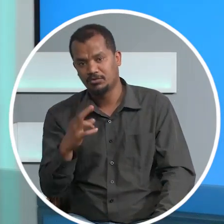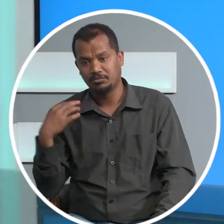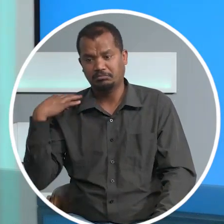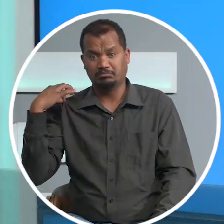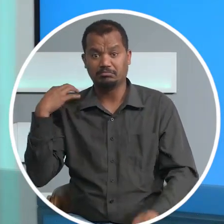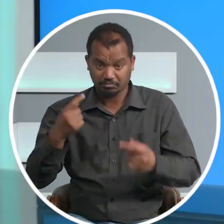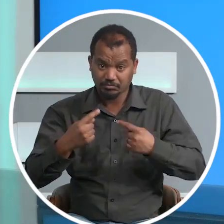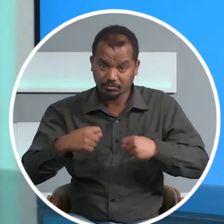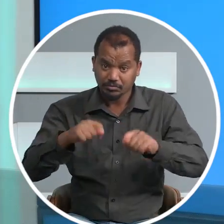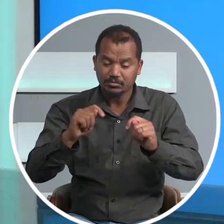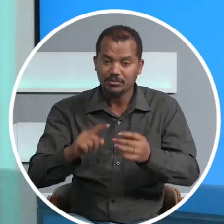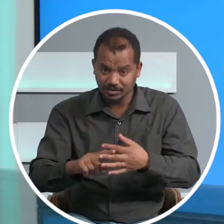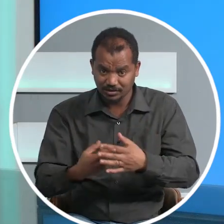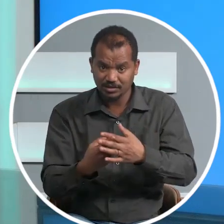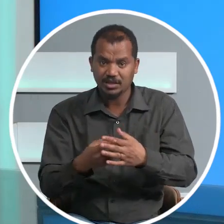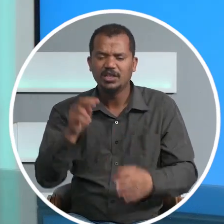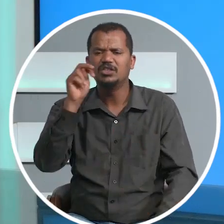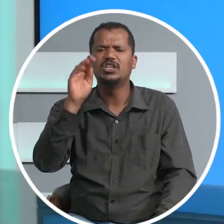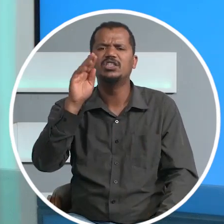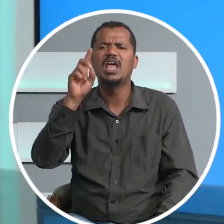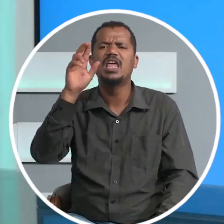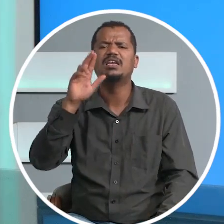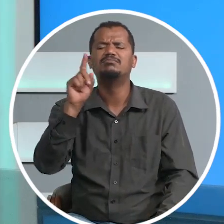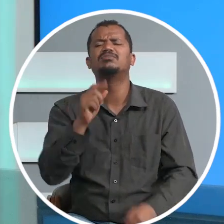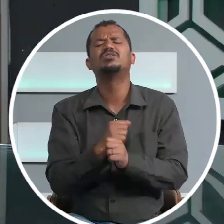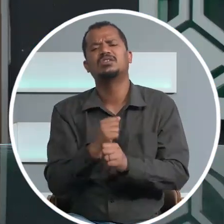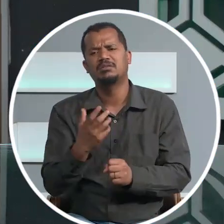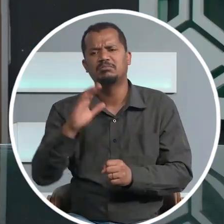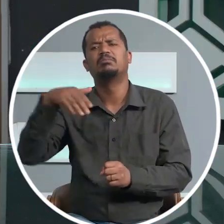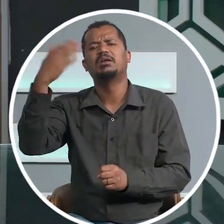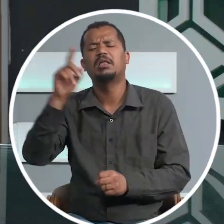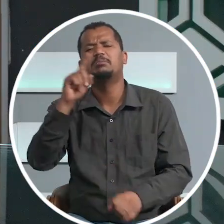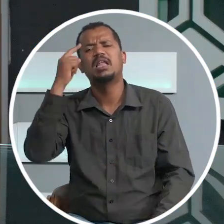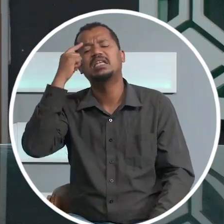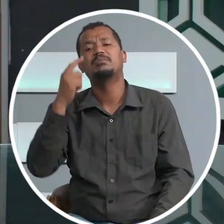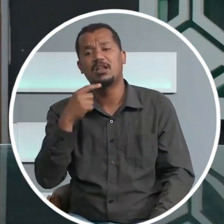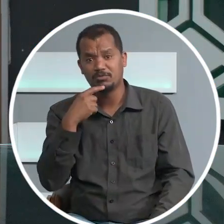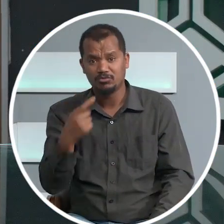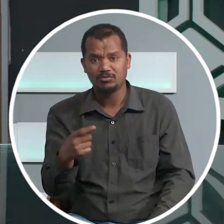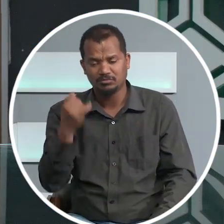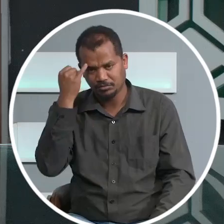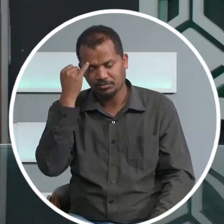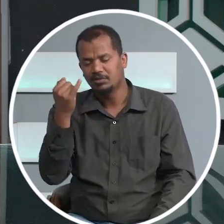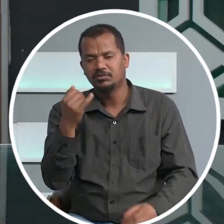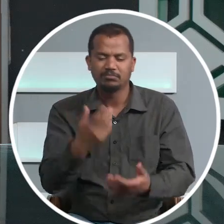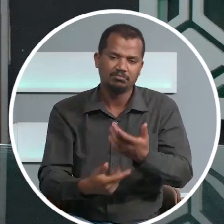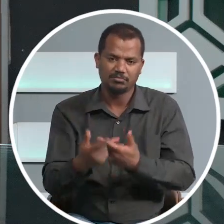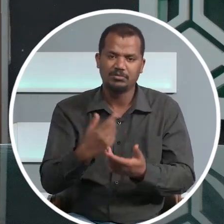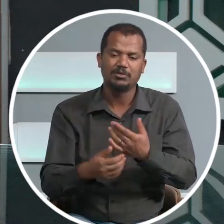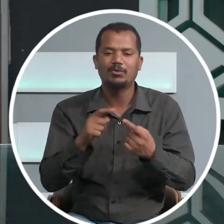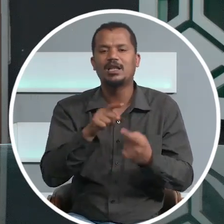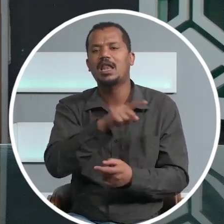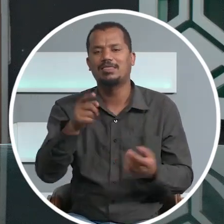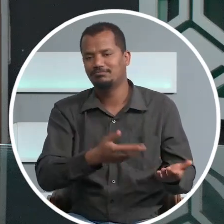ናቸው። ከግል ተሞክሮቻቸው ተነስተው ቼሻየር ምን እየሰራ ነው፣ በቀጣይነትስ ምን ያስባል የሚሉትን ሀሳቦች ወደ